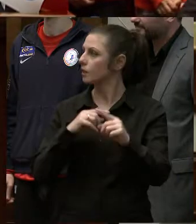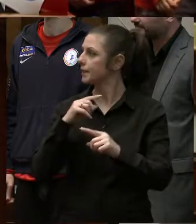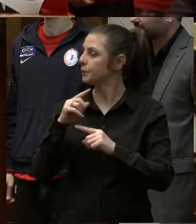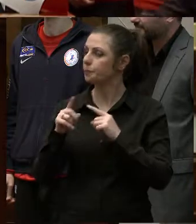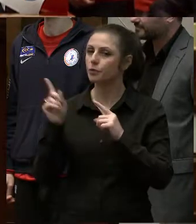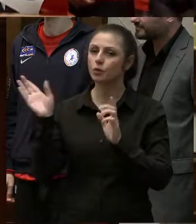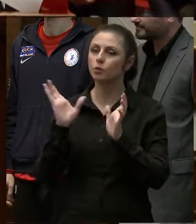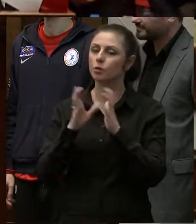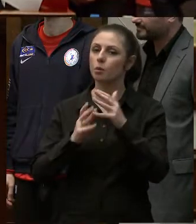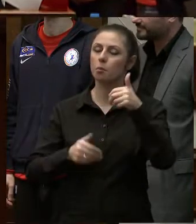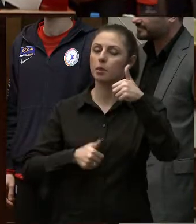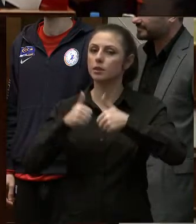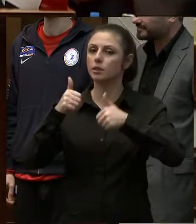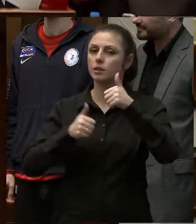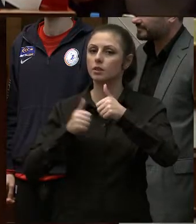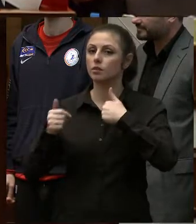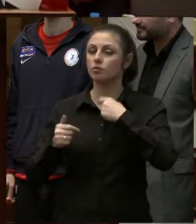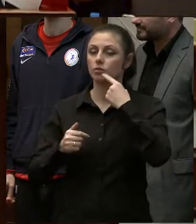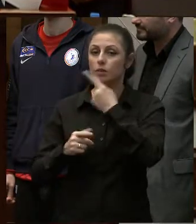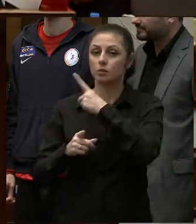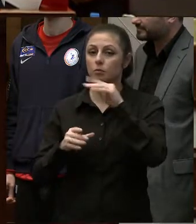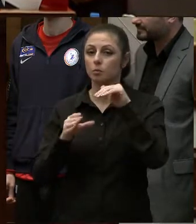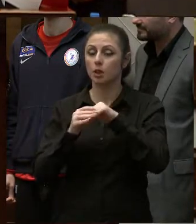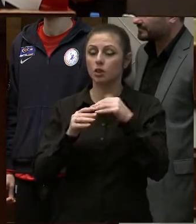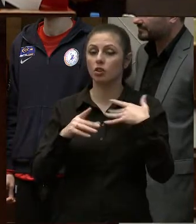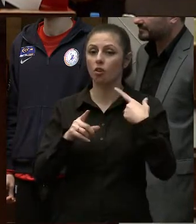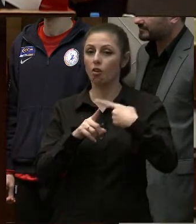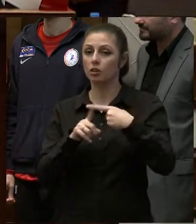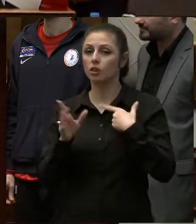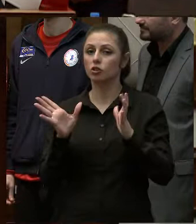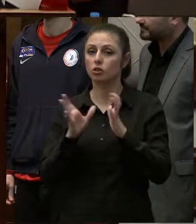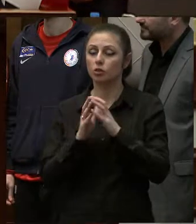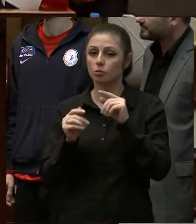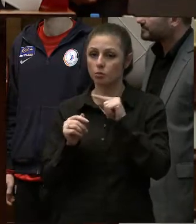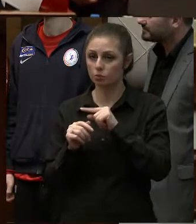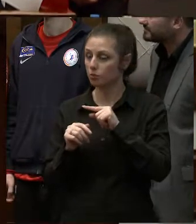grup başkan vekili arkadaşımız önerdi. Meclisin ortak grubuyla